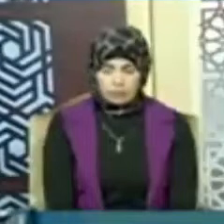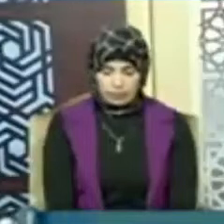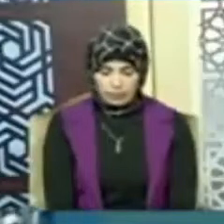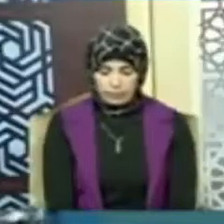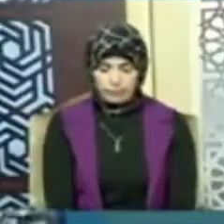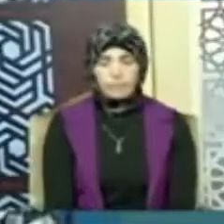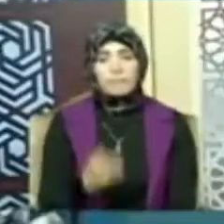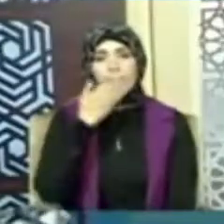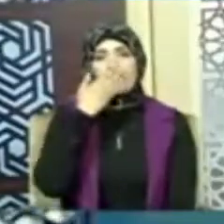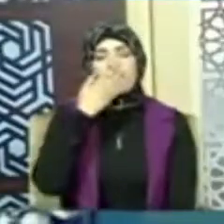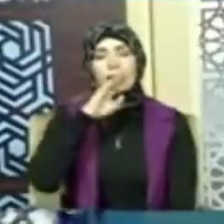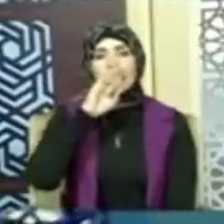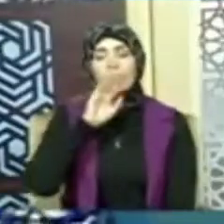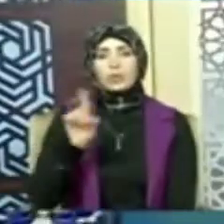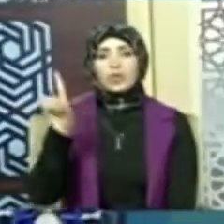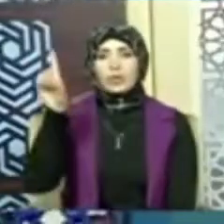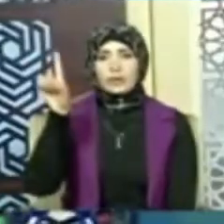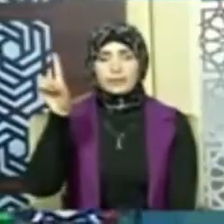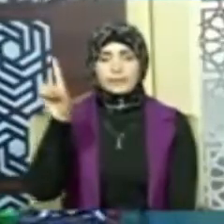الحمد لله،